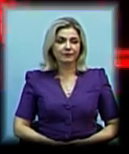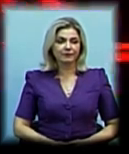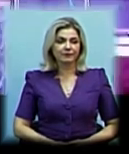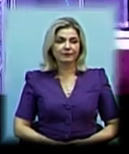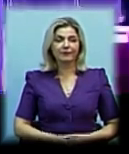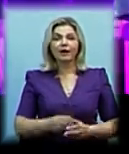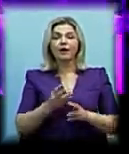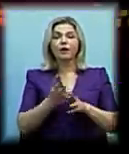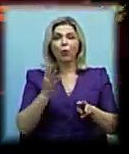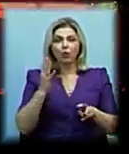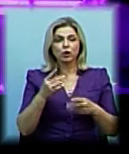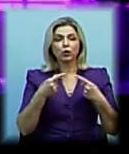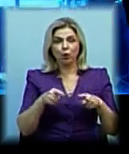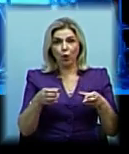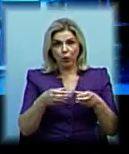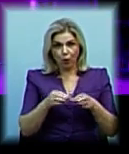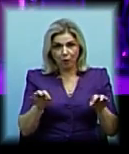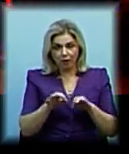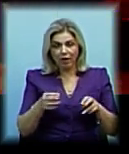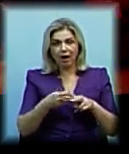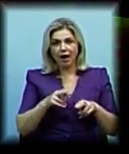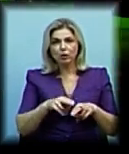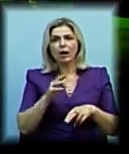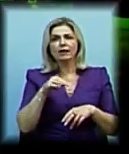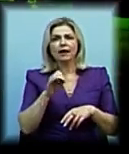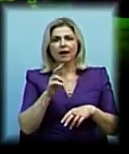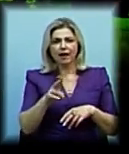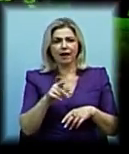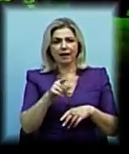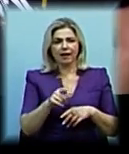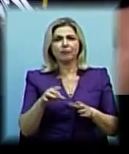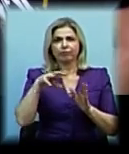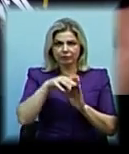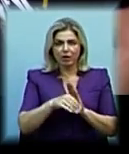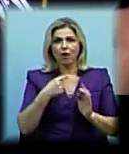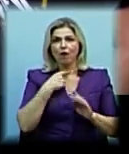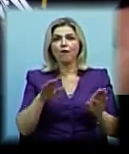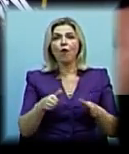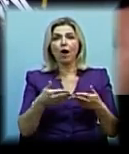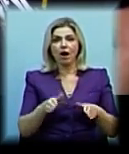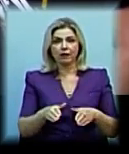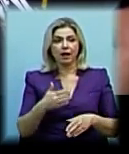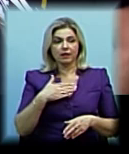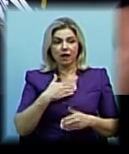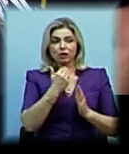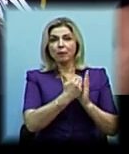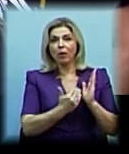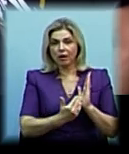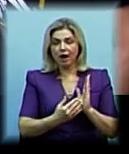На черзі кавербенд «Bad Sister», який грає танцювальні треки, підкріплені вокалом. Наша програма состоїть із